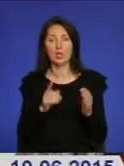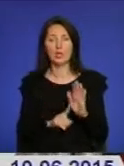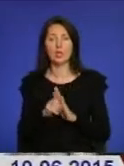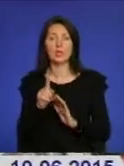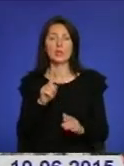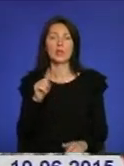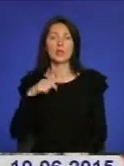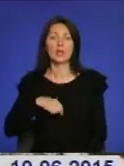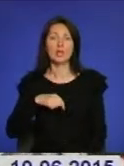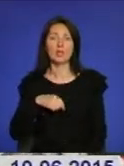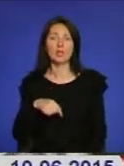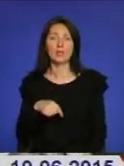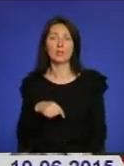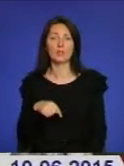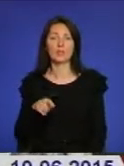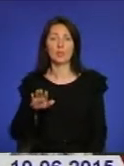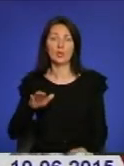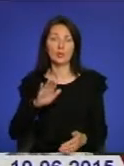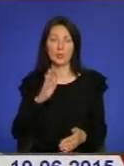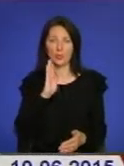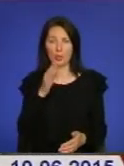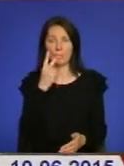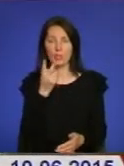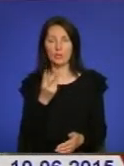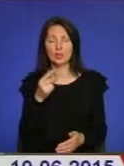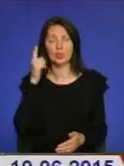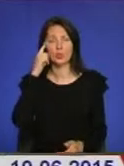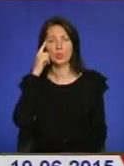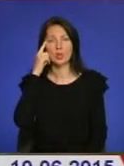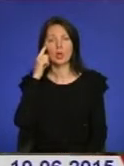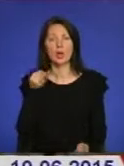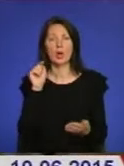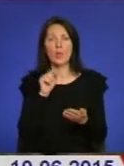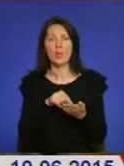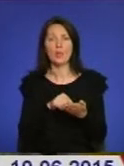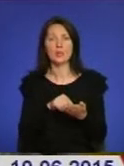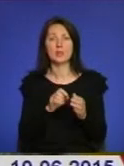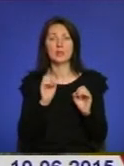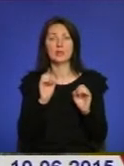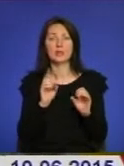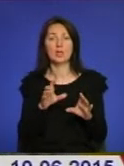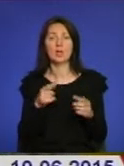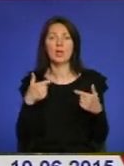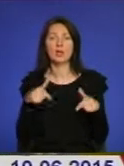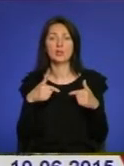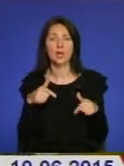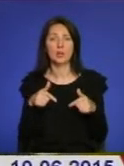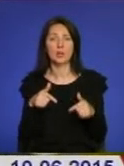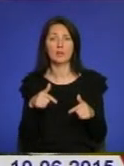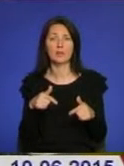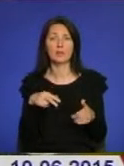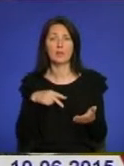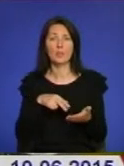настроєм. А далі вже будемо бачити, як. Думала попасти, здати якісь екзамени,